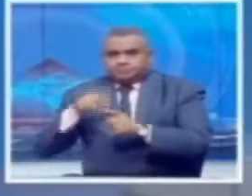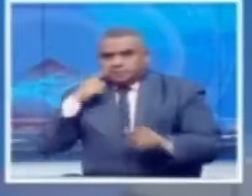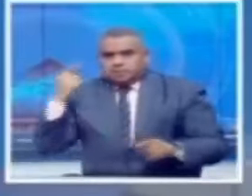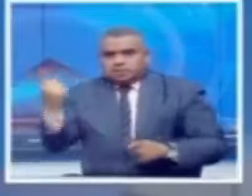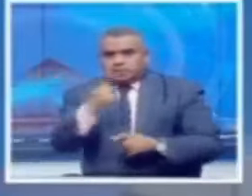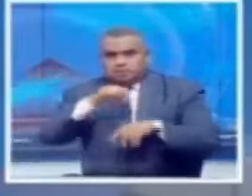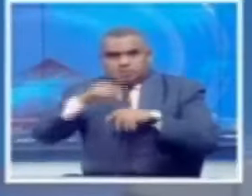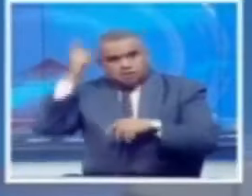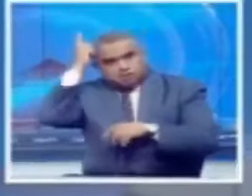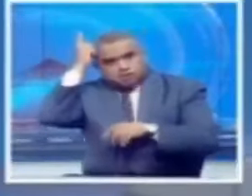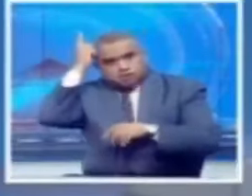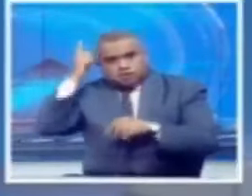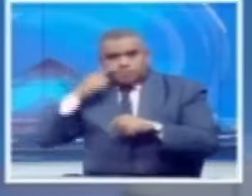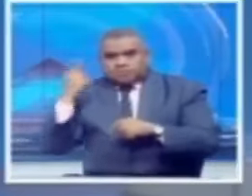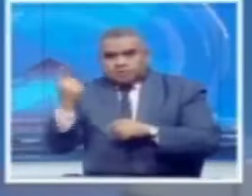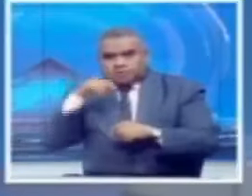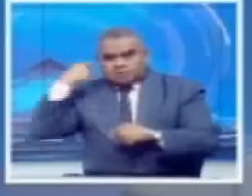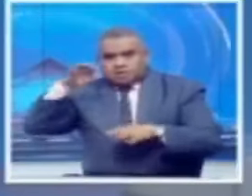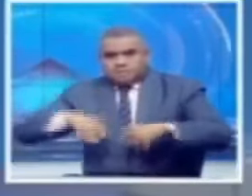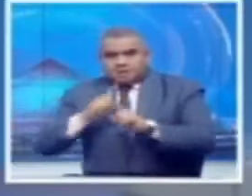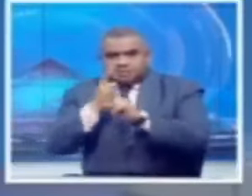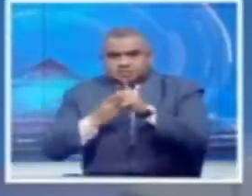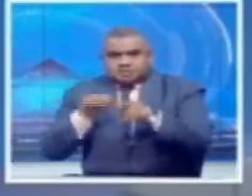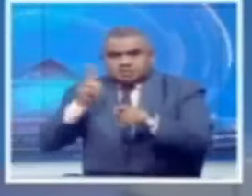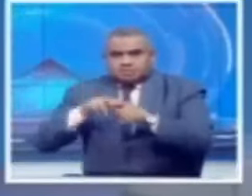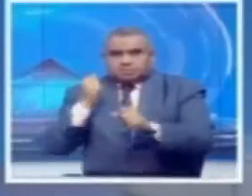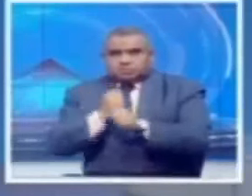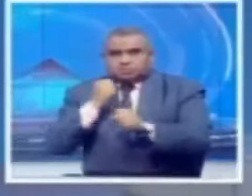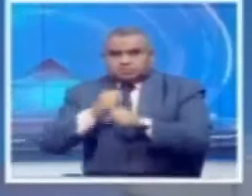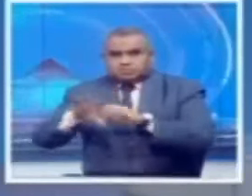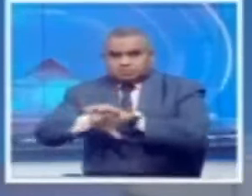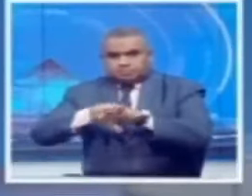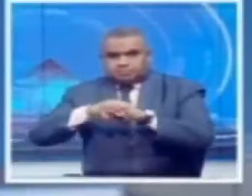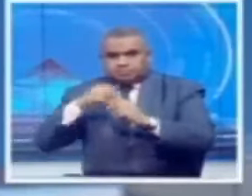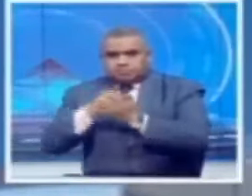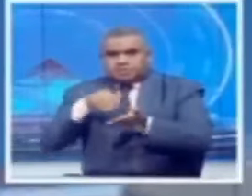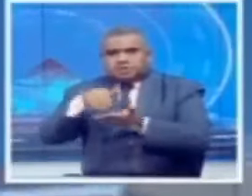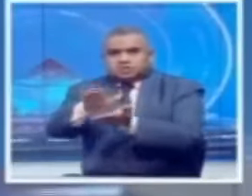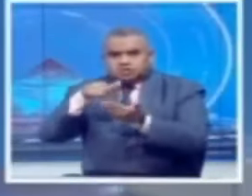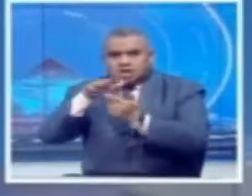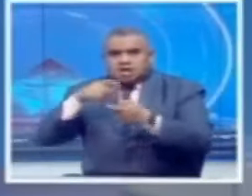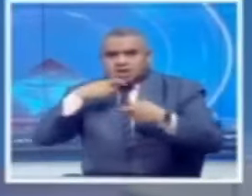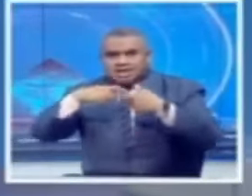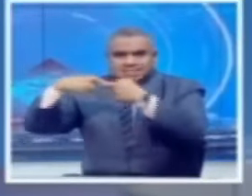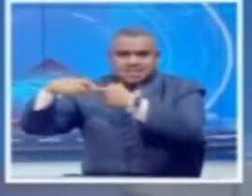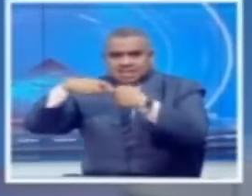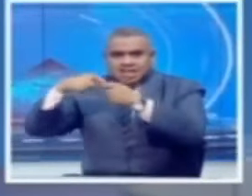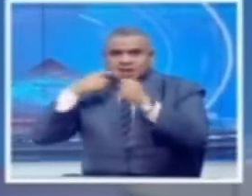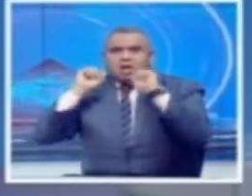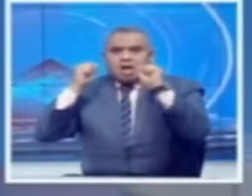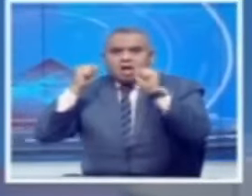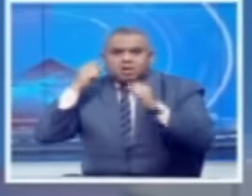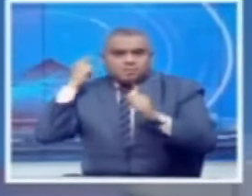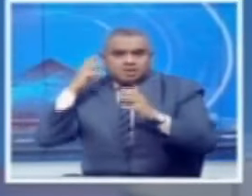وخلال جولته بشرم الشيخ، تفقد رئيس الوزراء أيضا أعمال تنفيذ محطة شحن الحافلات بالكهرباء،